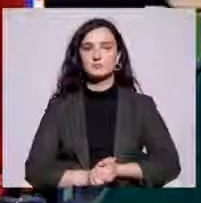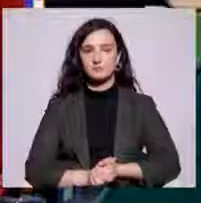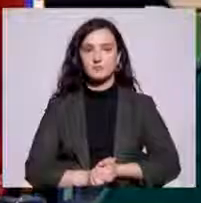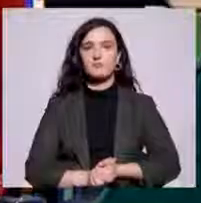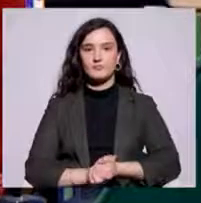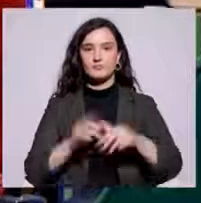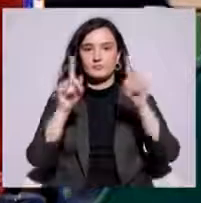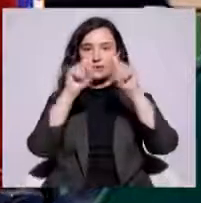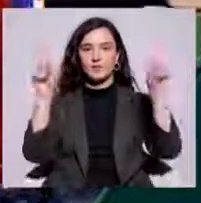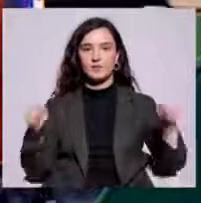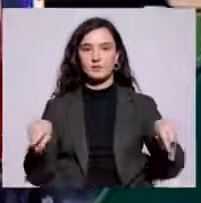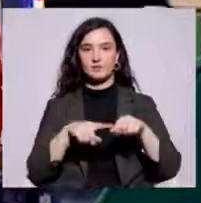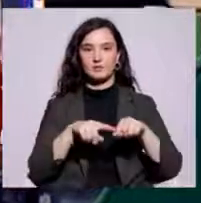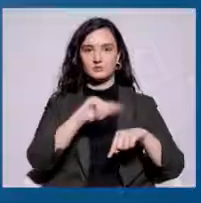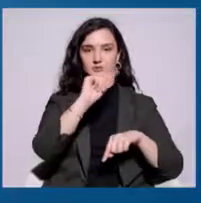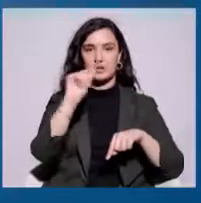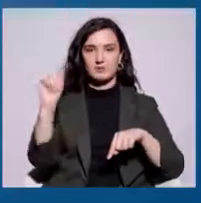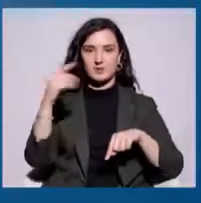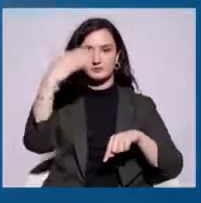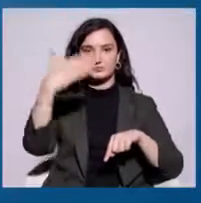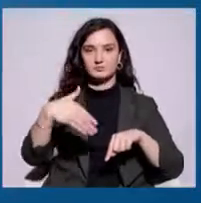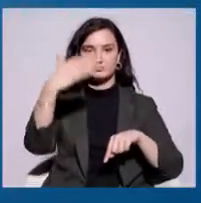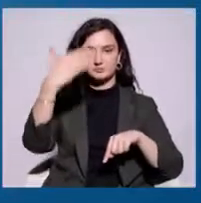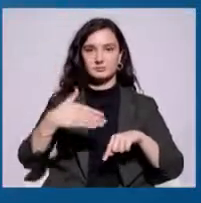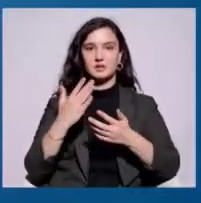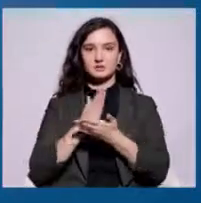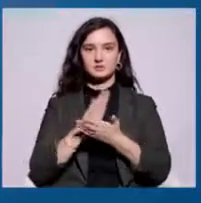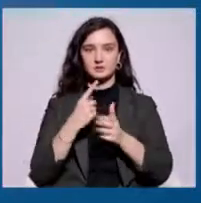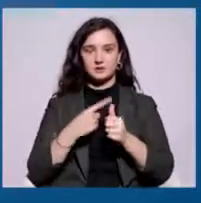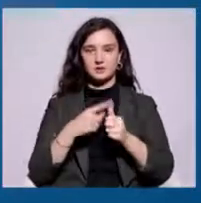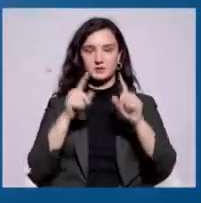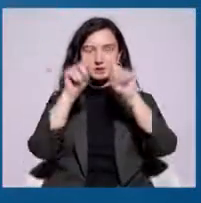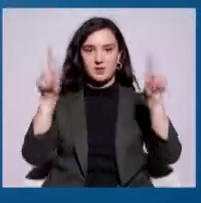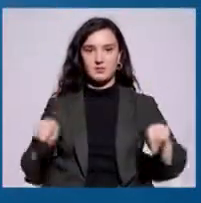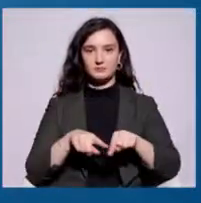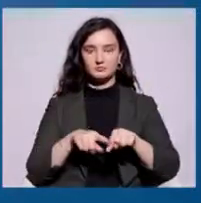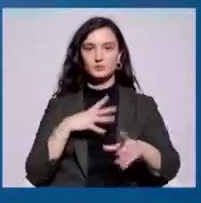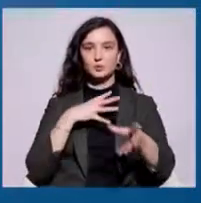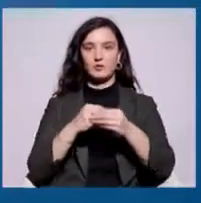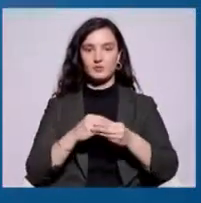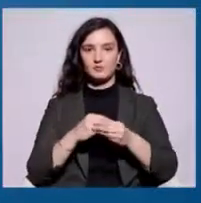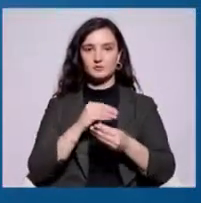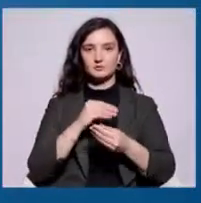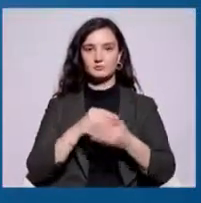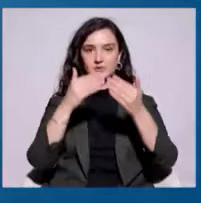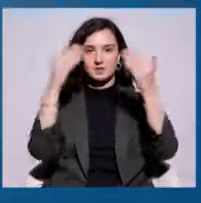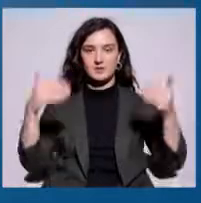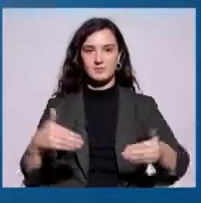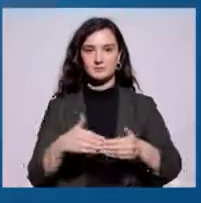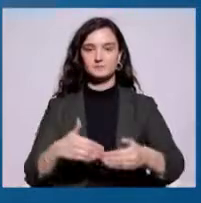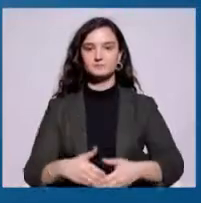whiteboard. Noun. Whiteboard, არსებითი სახელი, დაფა. Together,